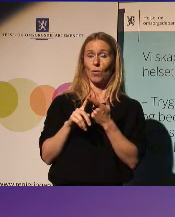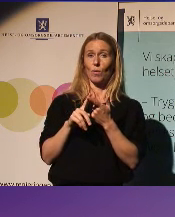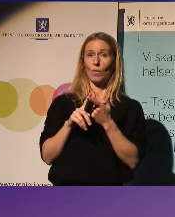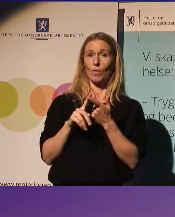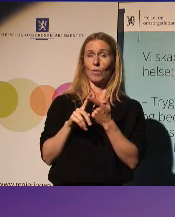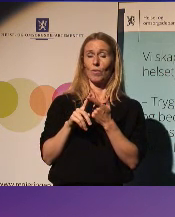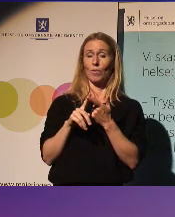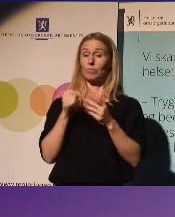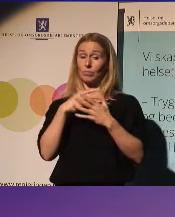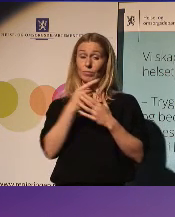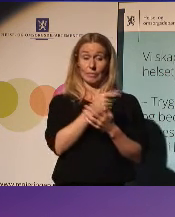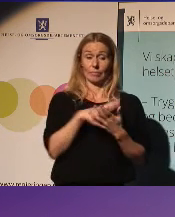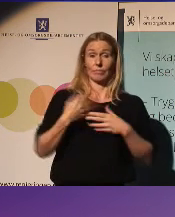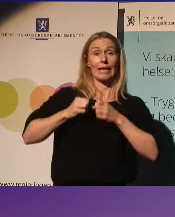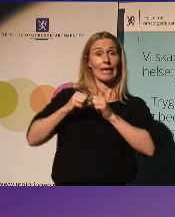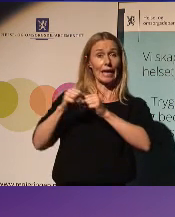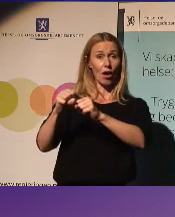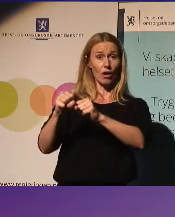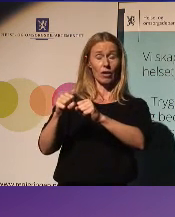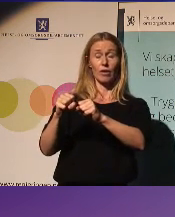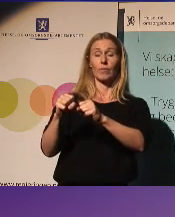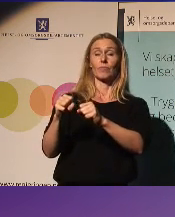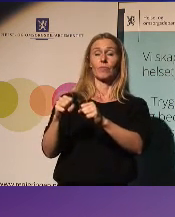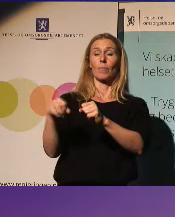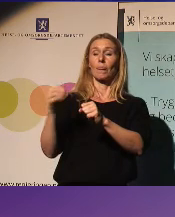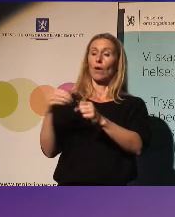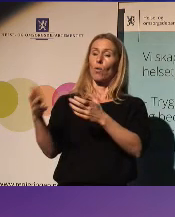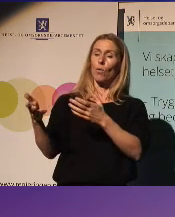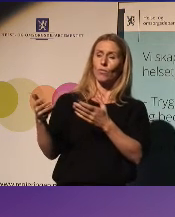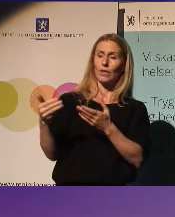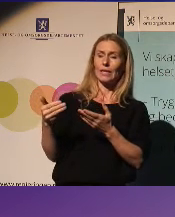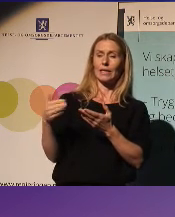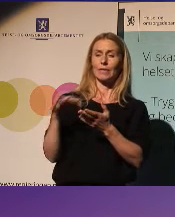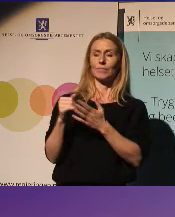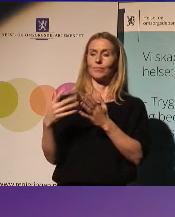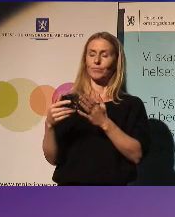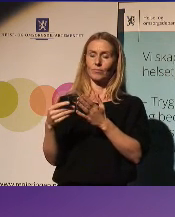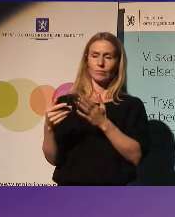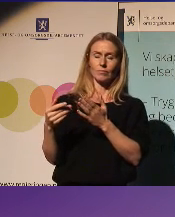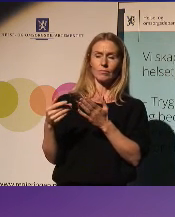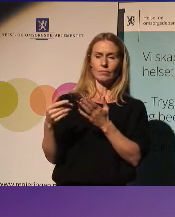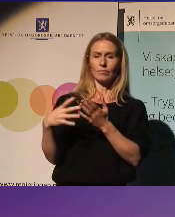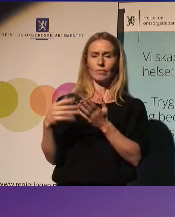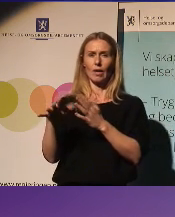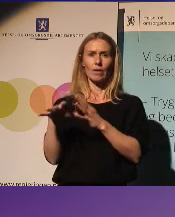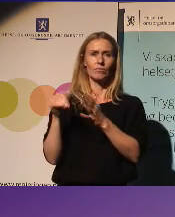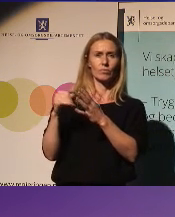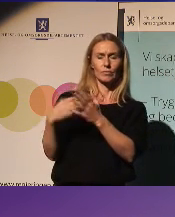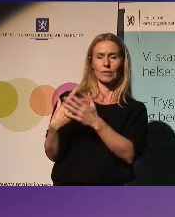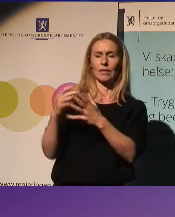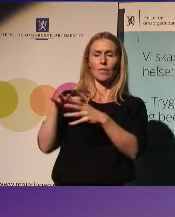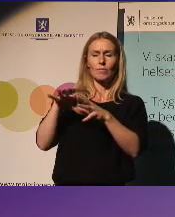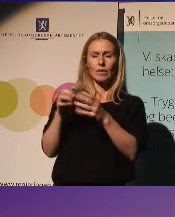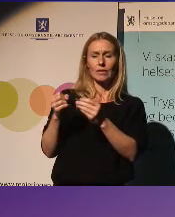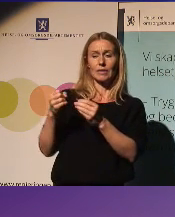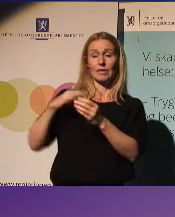så gikk de I gang og fikk hentet ut disse ressursene